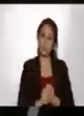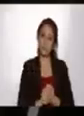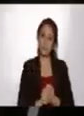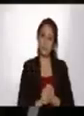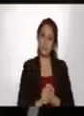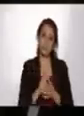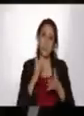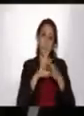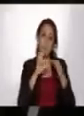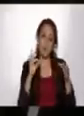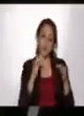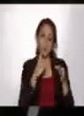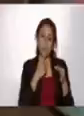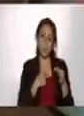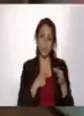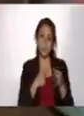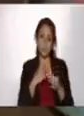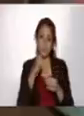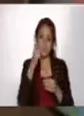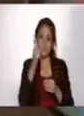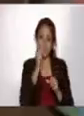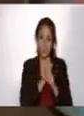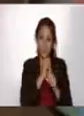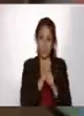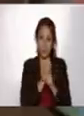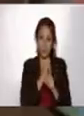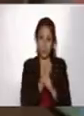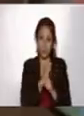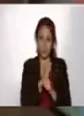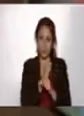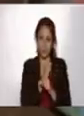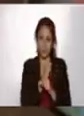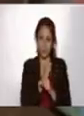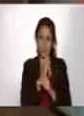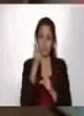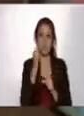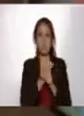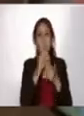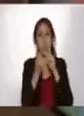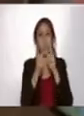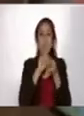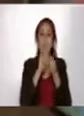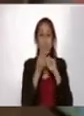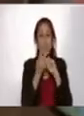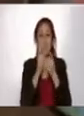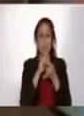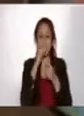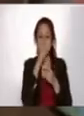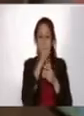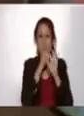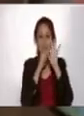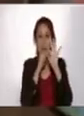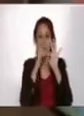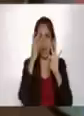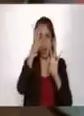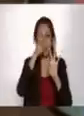حصل. اللي حصل أنا واحدة بشتغل بالأجرة، يعني احنا أرزقيين، كان عندي 3 بنات